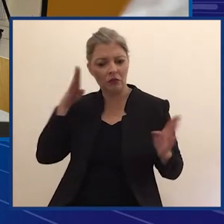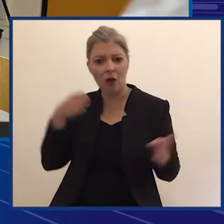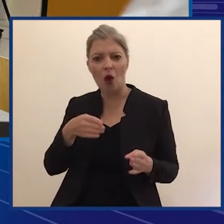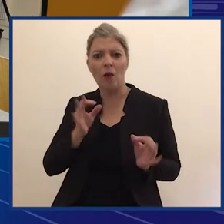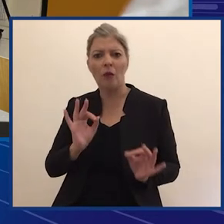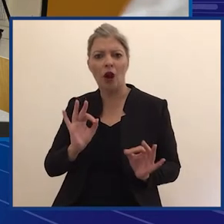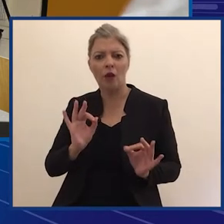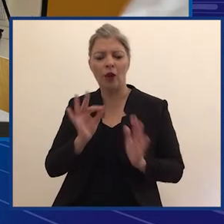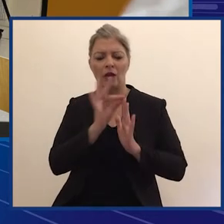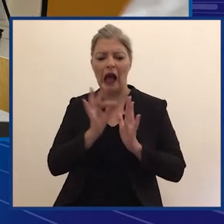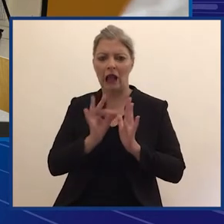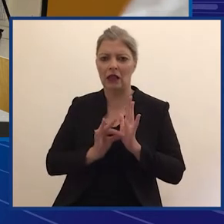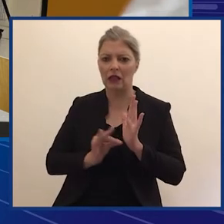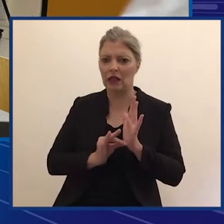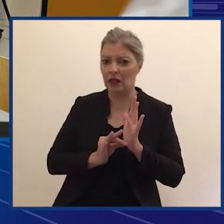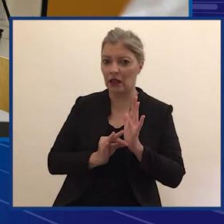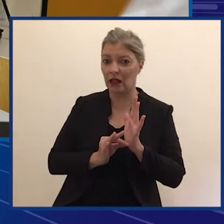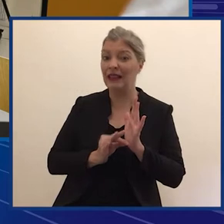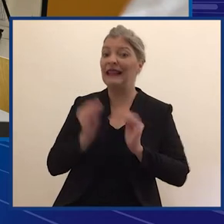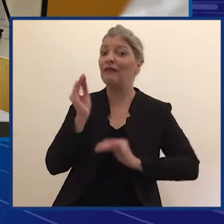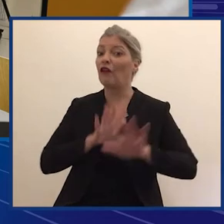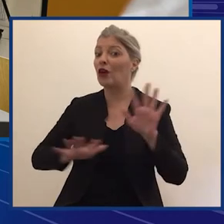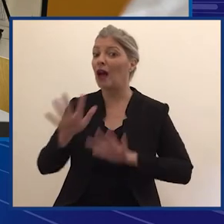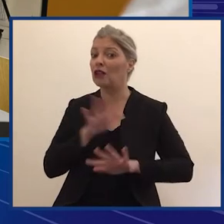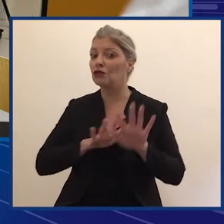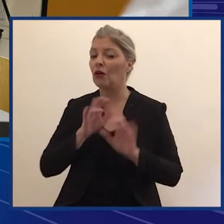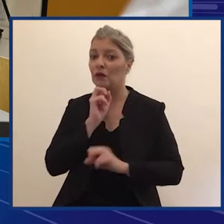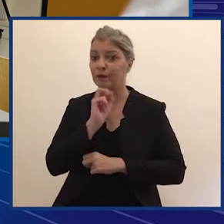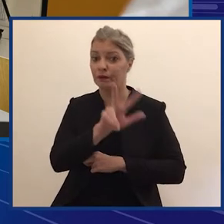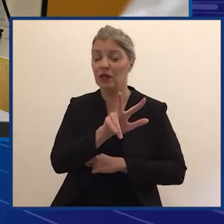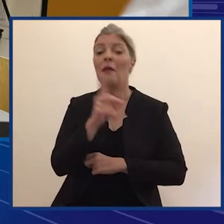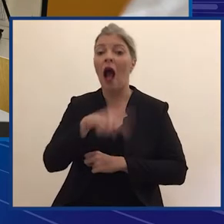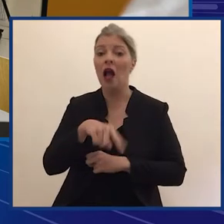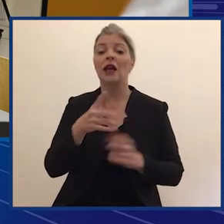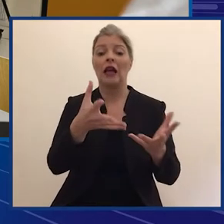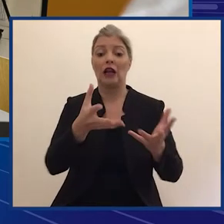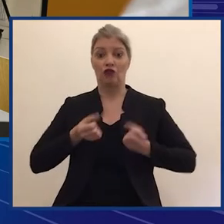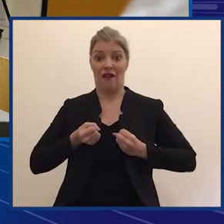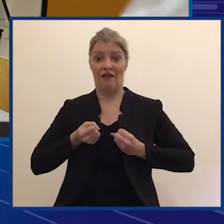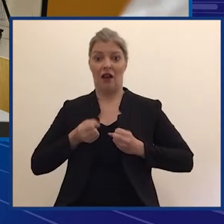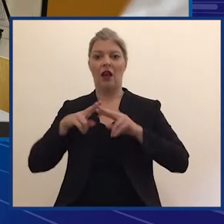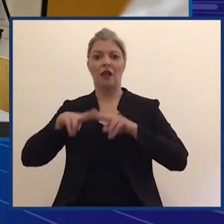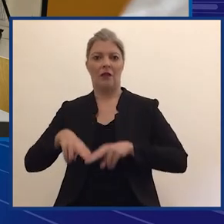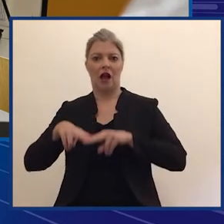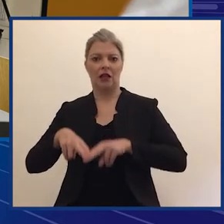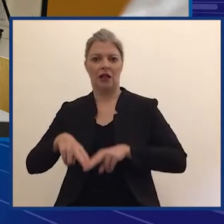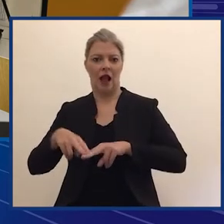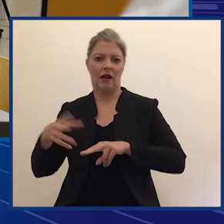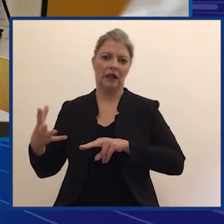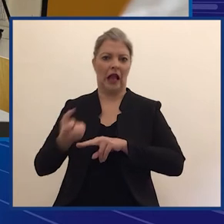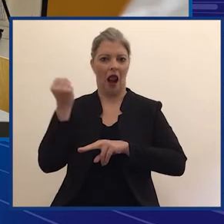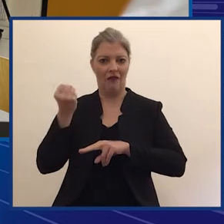di trasmettere, se restringiamo il campo delle comunicazioni, ma anche immagazzinare, elaborare questa informazione.